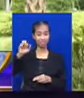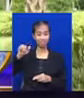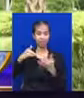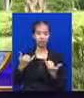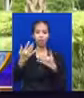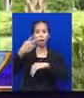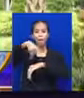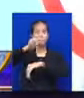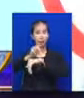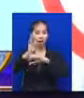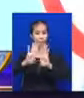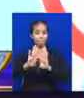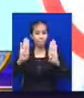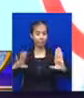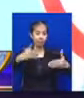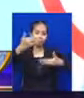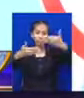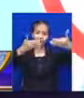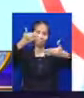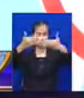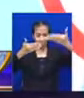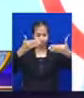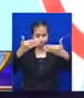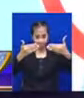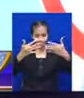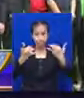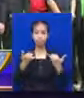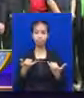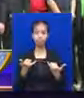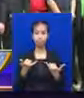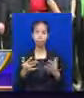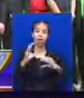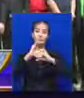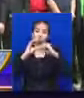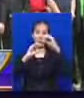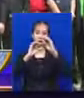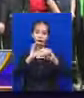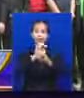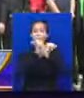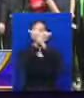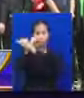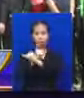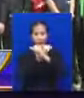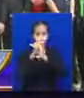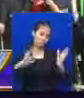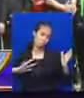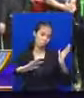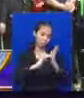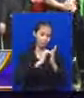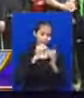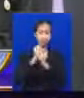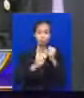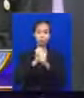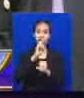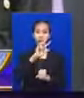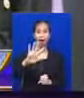านเปิดกิจกรรมรณรงค์ป้องกันและลดอุบัติเหตุทางถนนของกรมการขนส่งทางบกช่วงเทศกาลสงกรานต์ปี